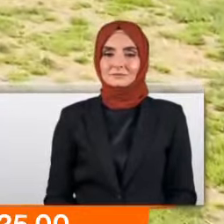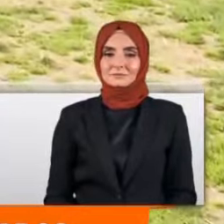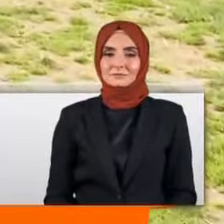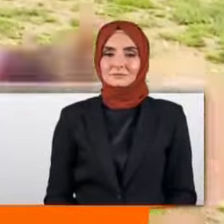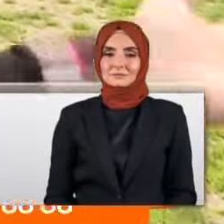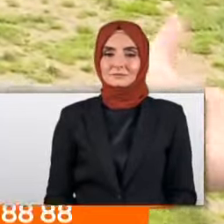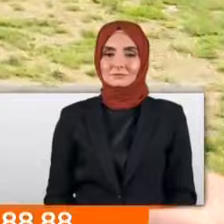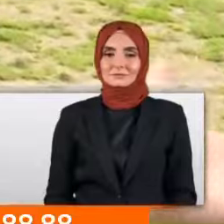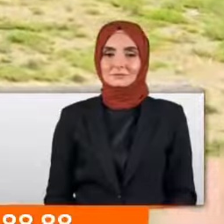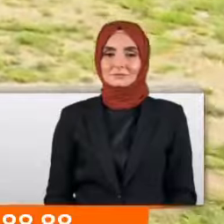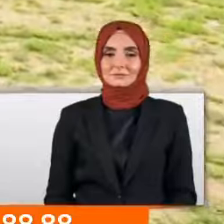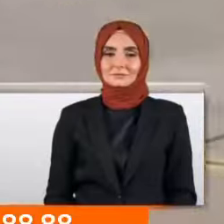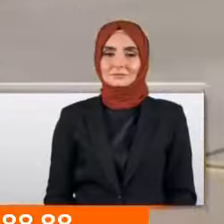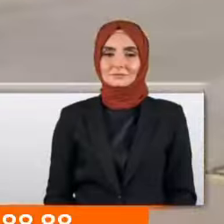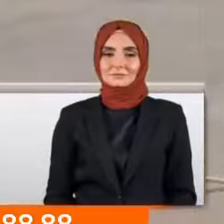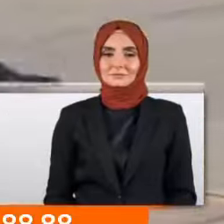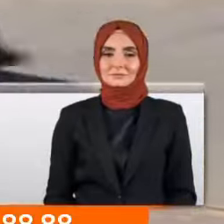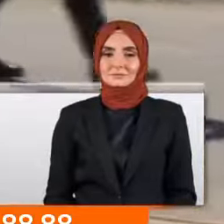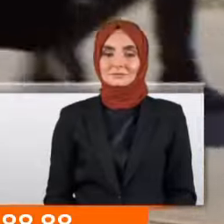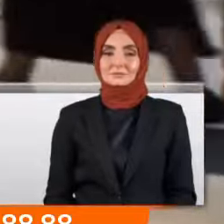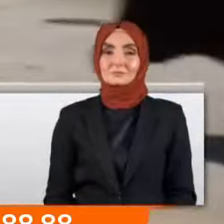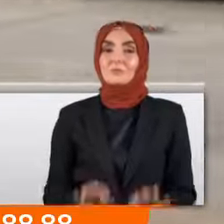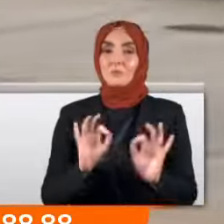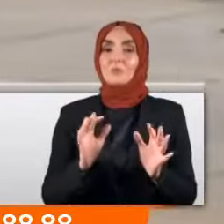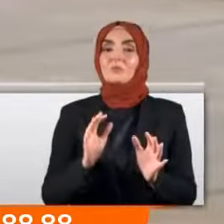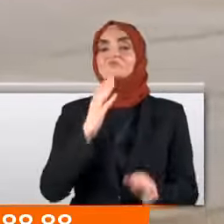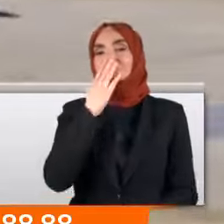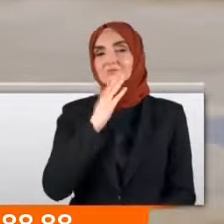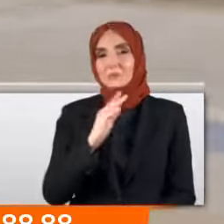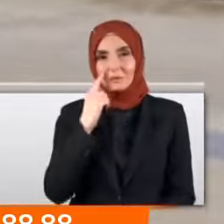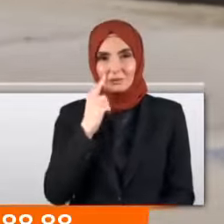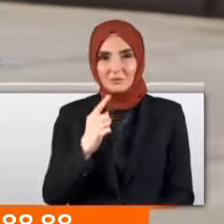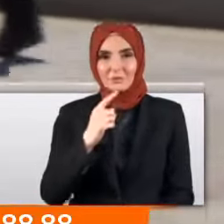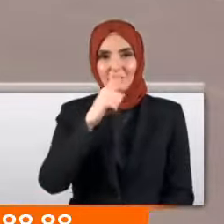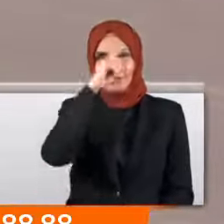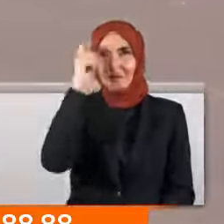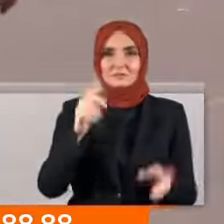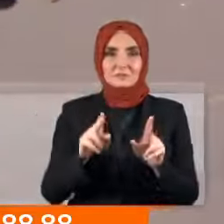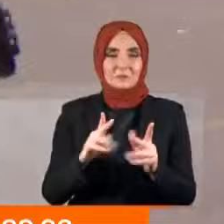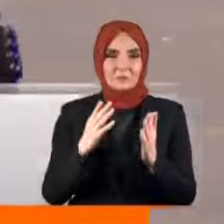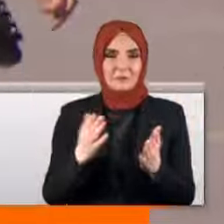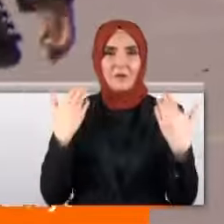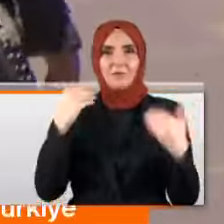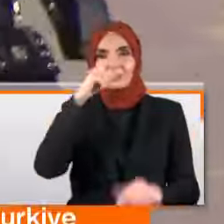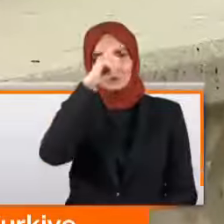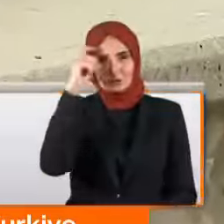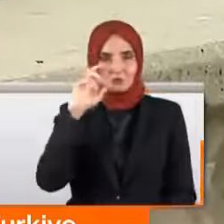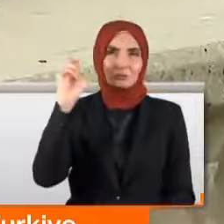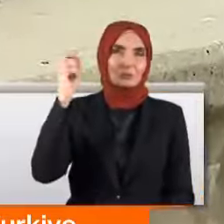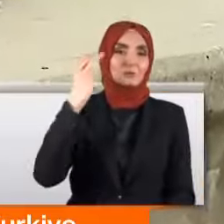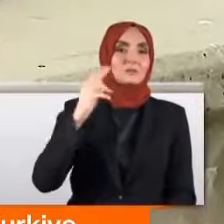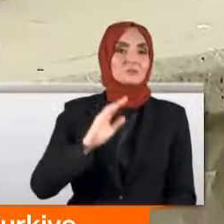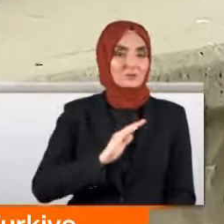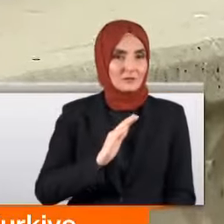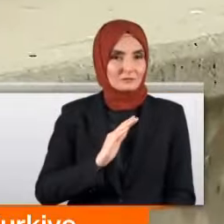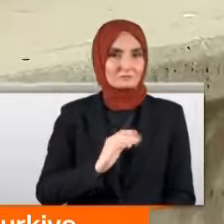böyle yağmur, kar, çamur olması gerekiyor. Ama öyle değil. Sanki yazdan kalma bir gün gibi. Hava sıcak, güneş tepede. Üstelik